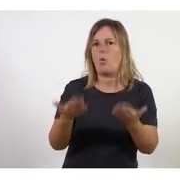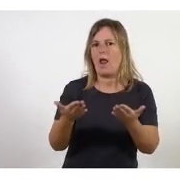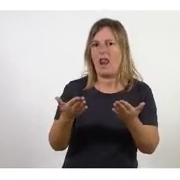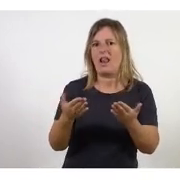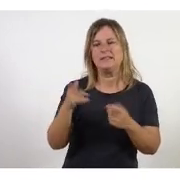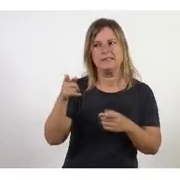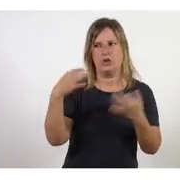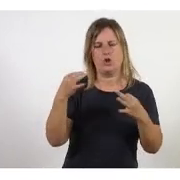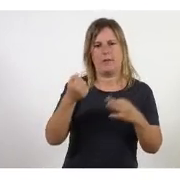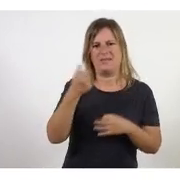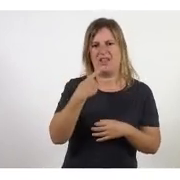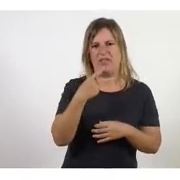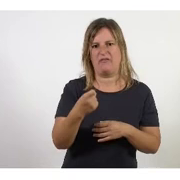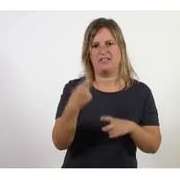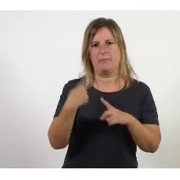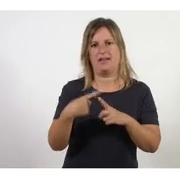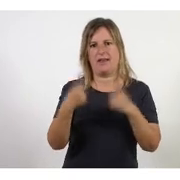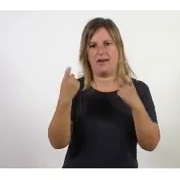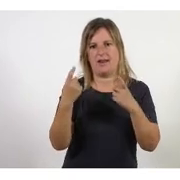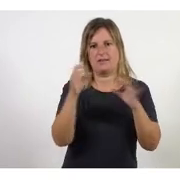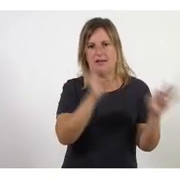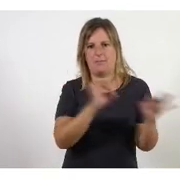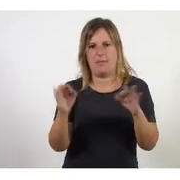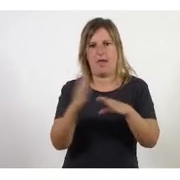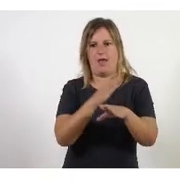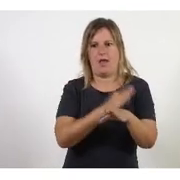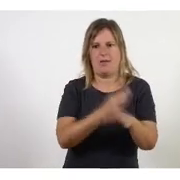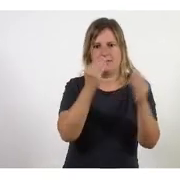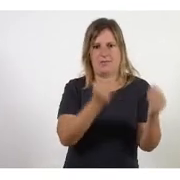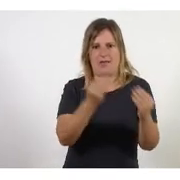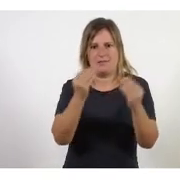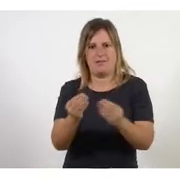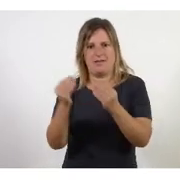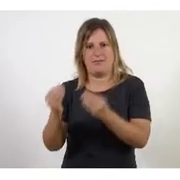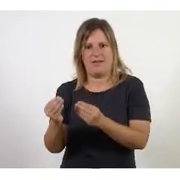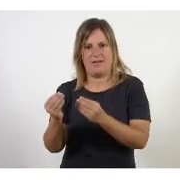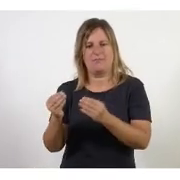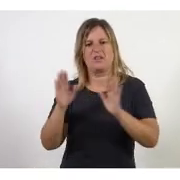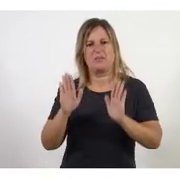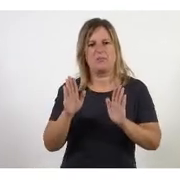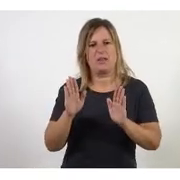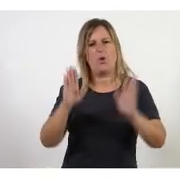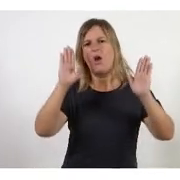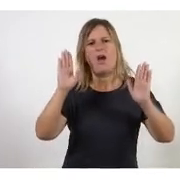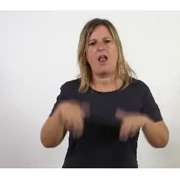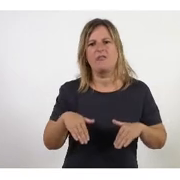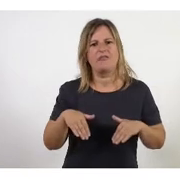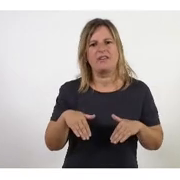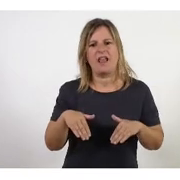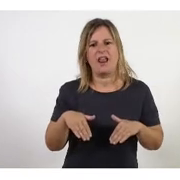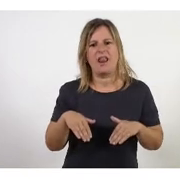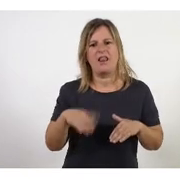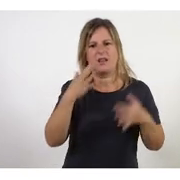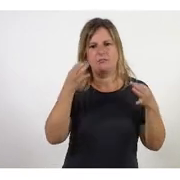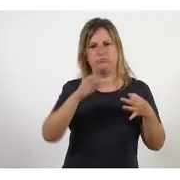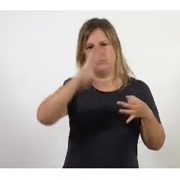més difícils perquè requereix una planificació més gran. Però en el fons, la cosa es redueix, com ho deia abans, a quatre